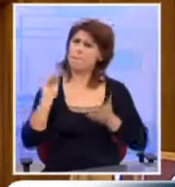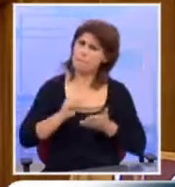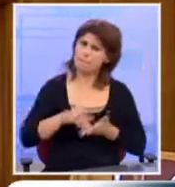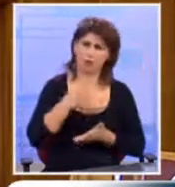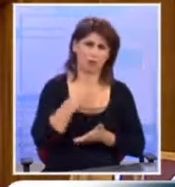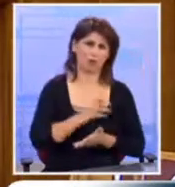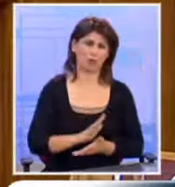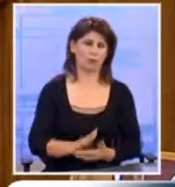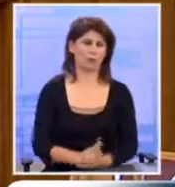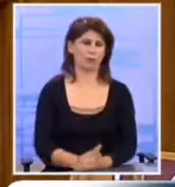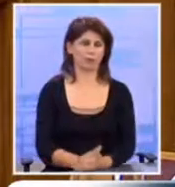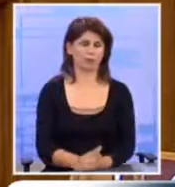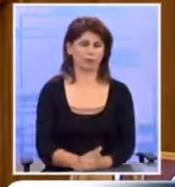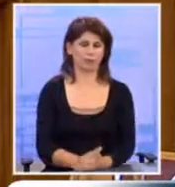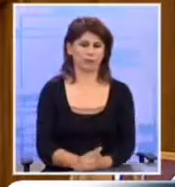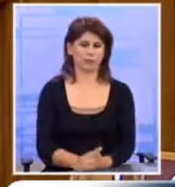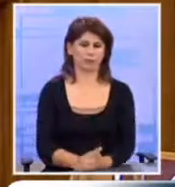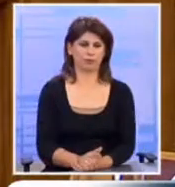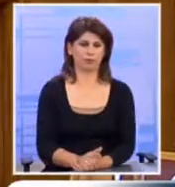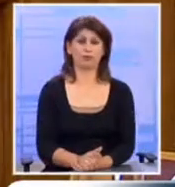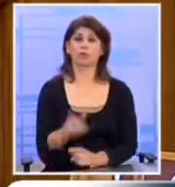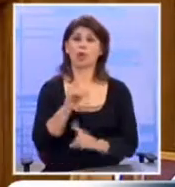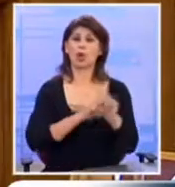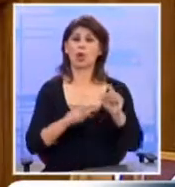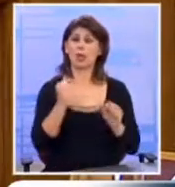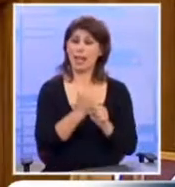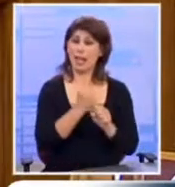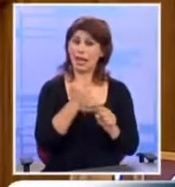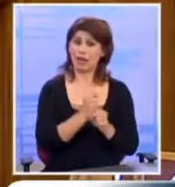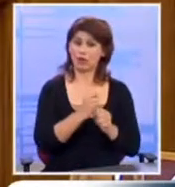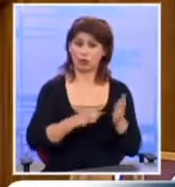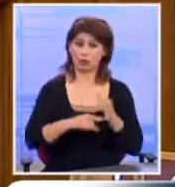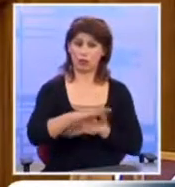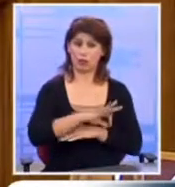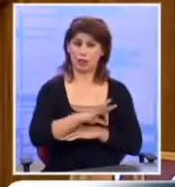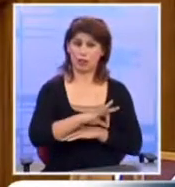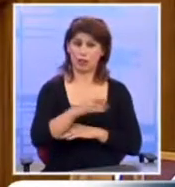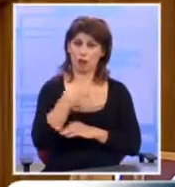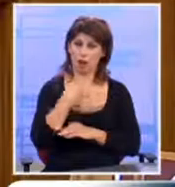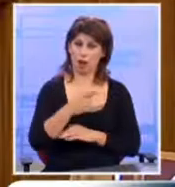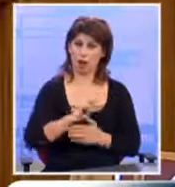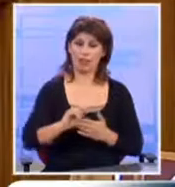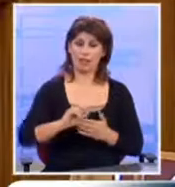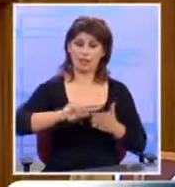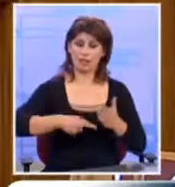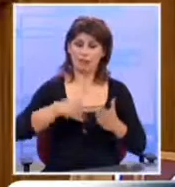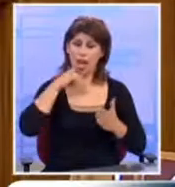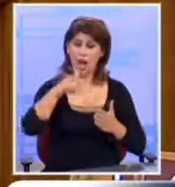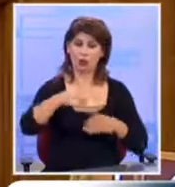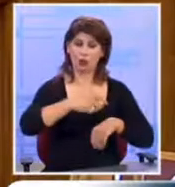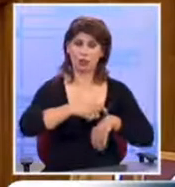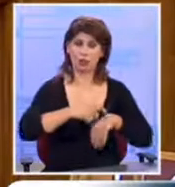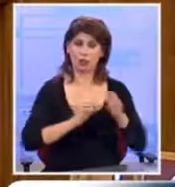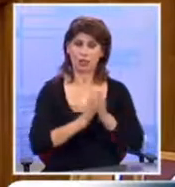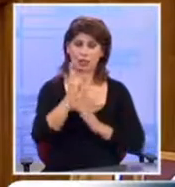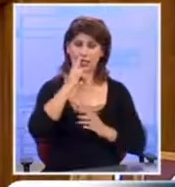λοιπόν. Όσοι εργάζονταν, λέει το νομοσχέδιο, με συμβάσεις αορίστου χρόνου στις